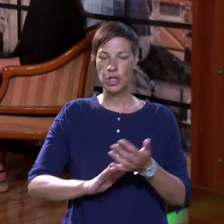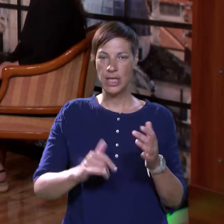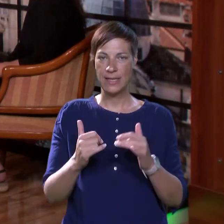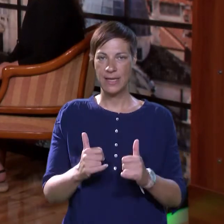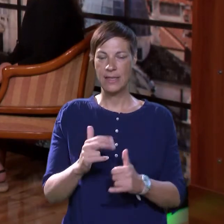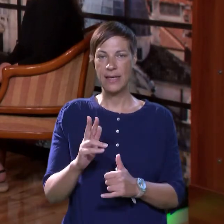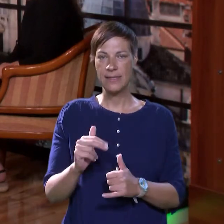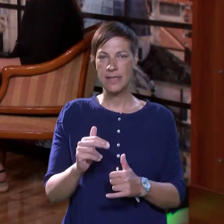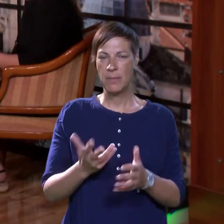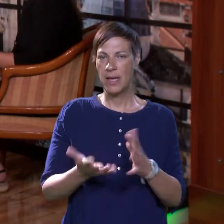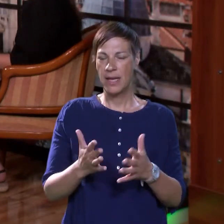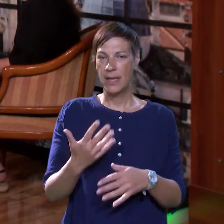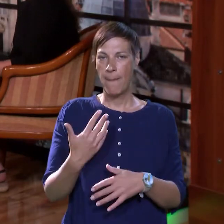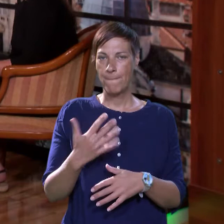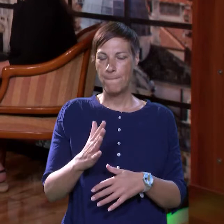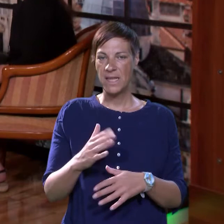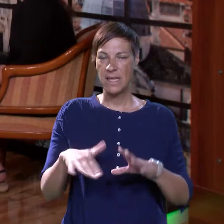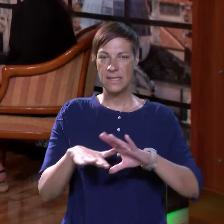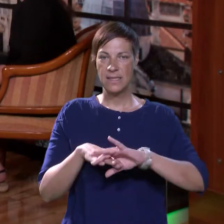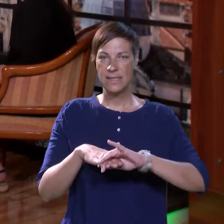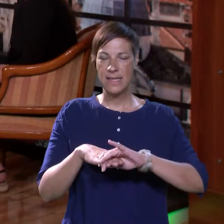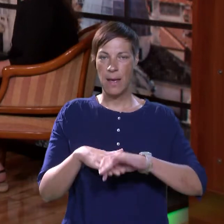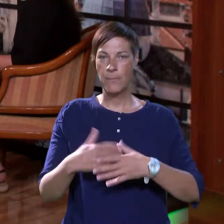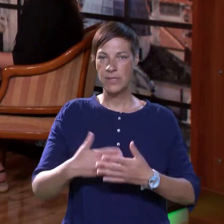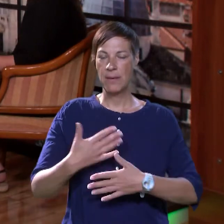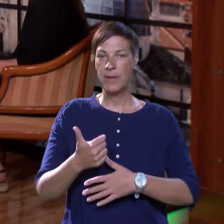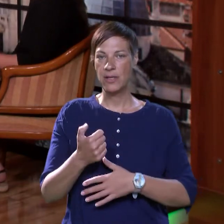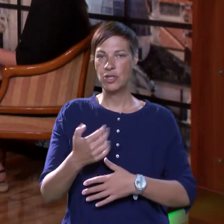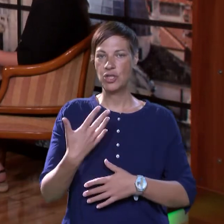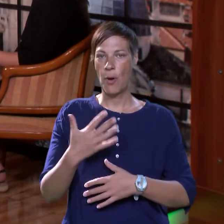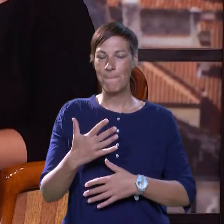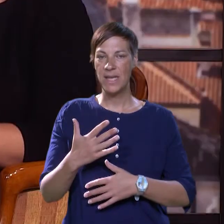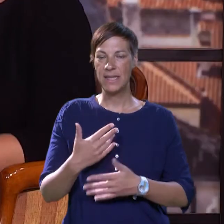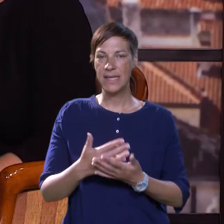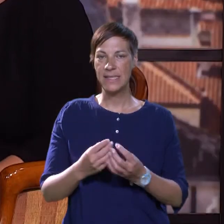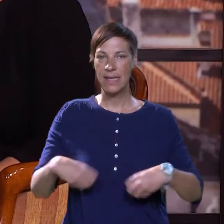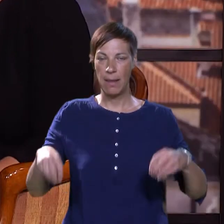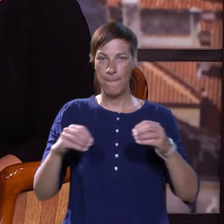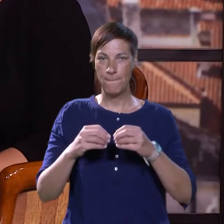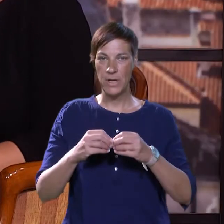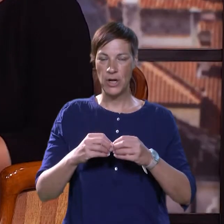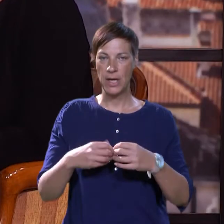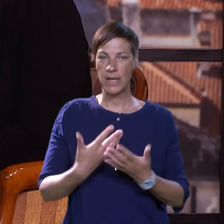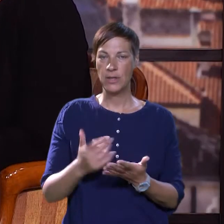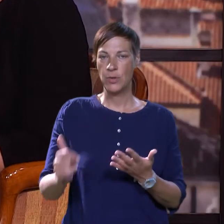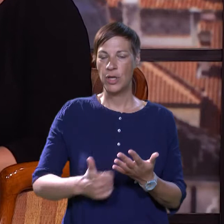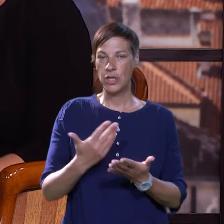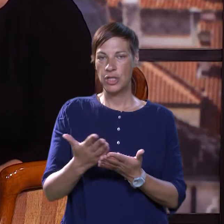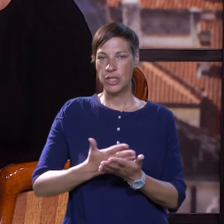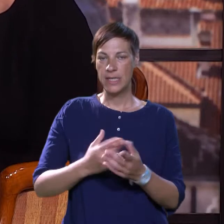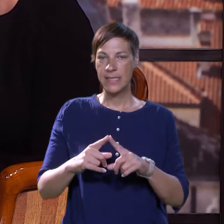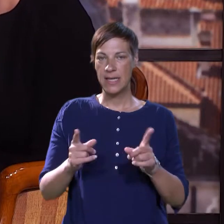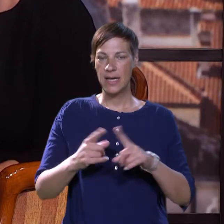početaka do danas imala je negdje 15 zaposlenih, preko 150 projekata. Tu je još